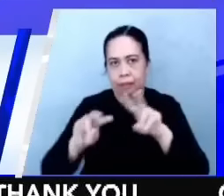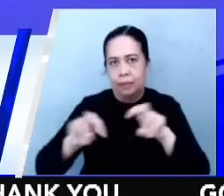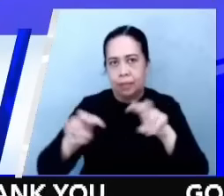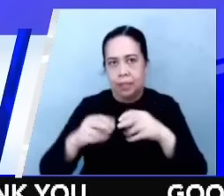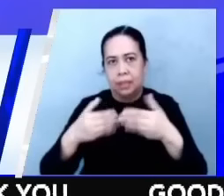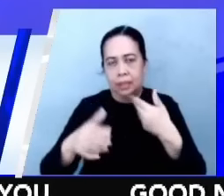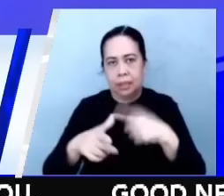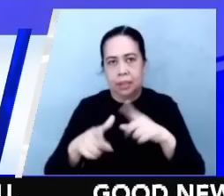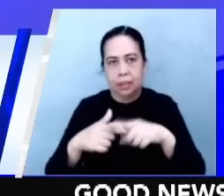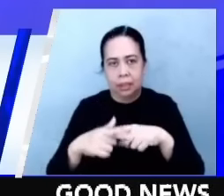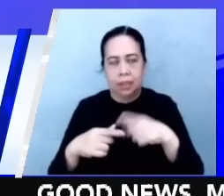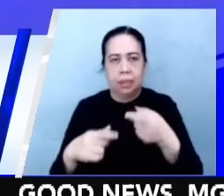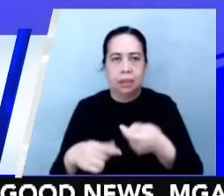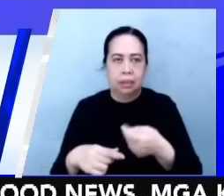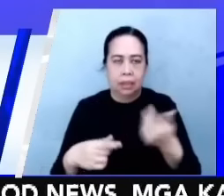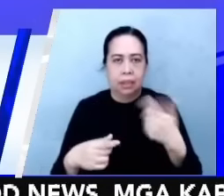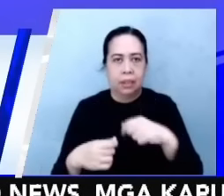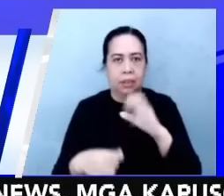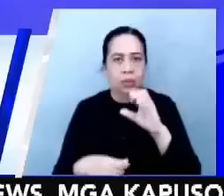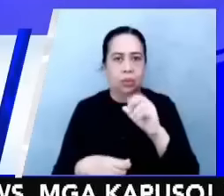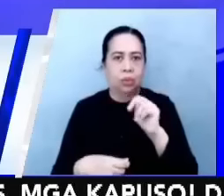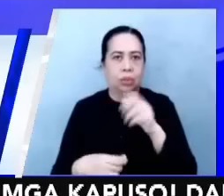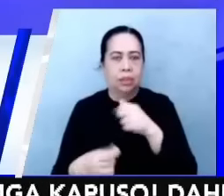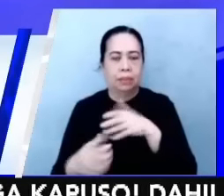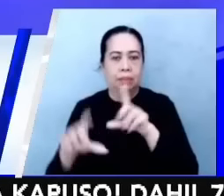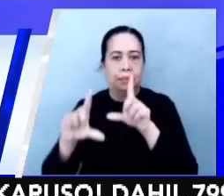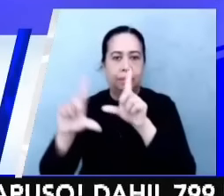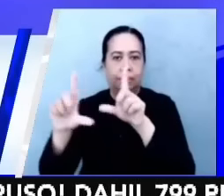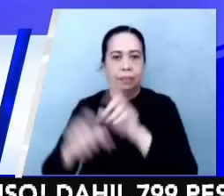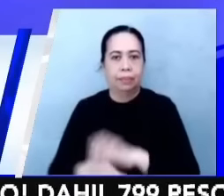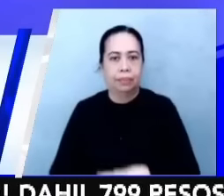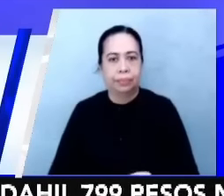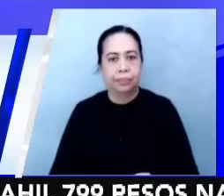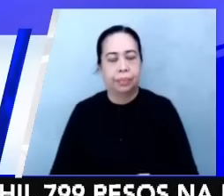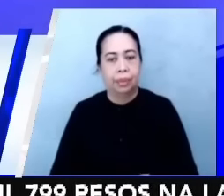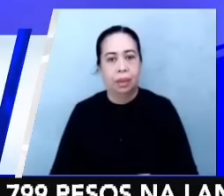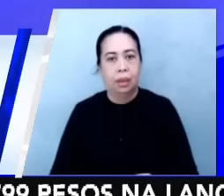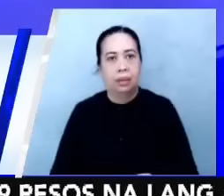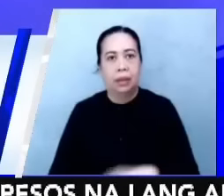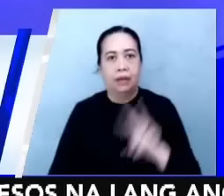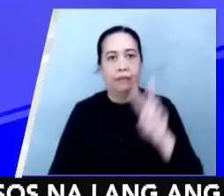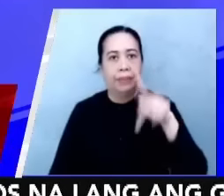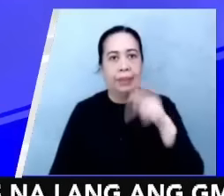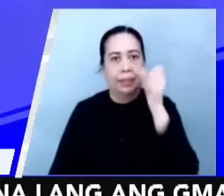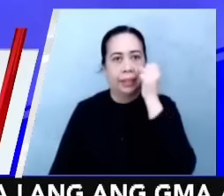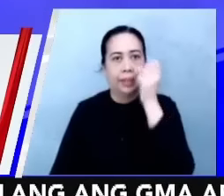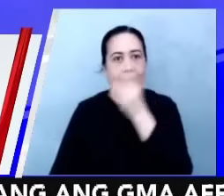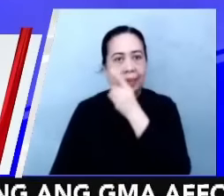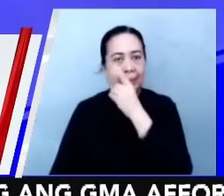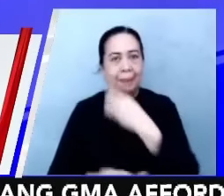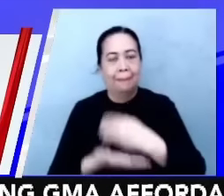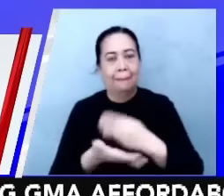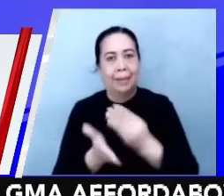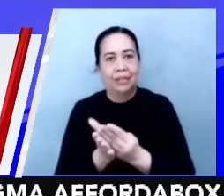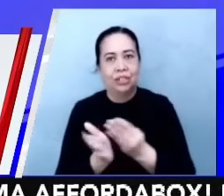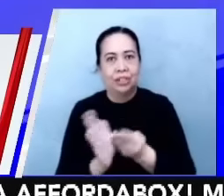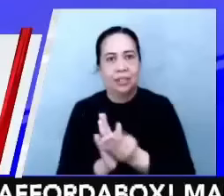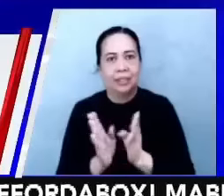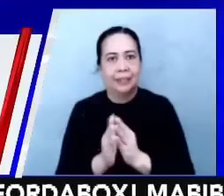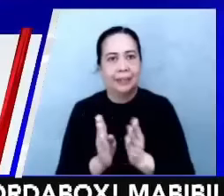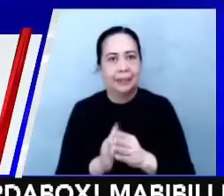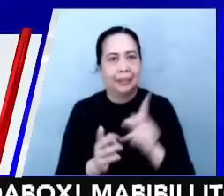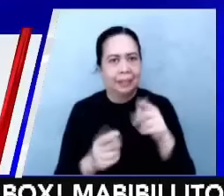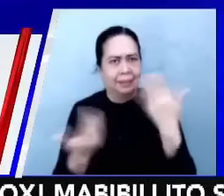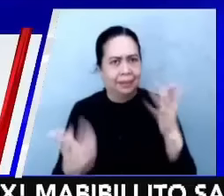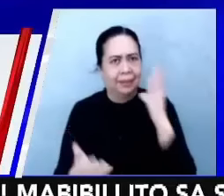Opo okay pahabol lang ako reakson sa pagharap ni BP Sarah Duterte sa budget hearing ng camara ikaw ay nakaharap mo rin siya sa